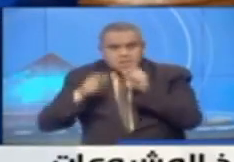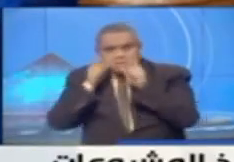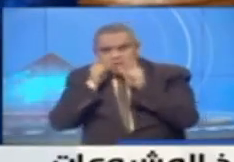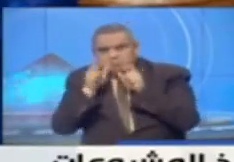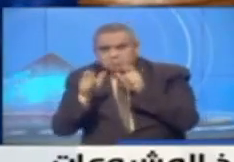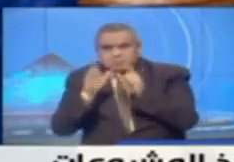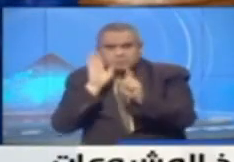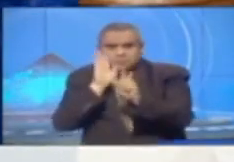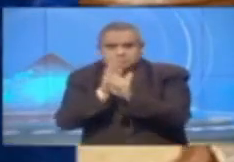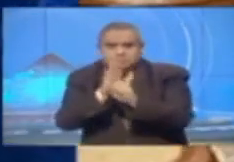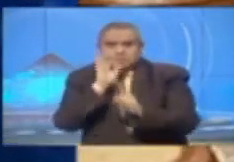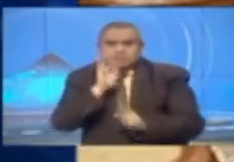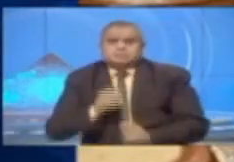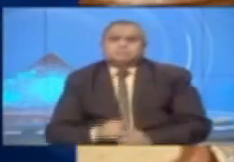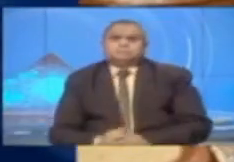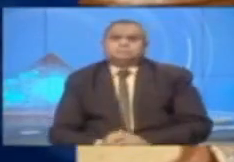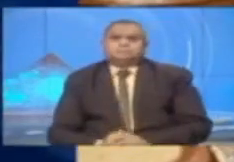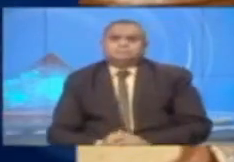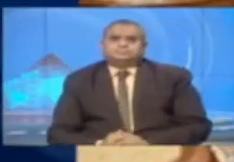وسقوط الأمطار.